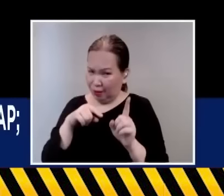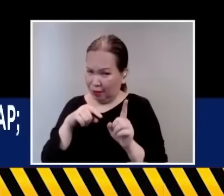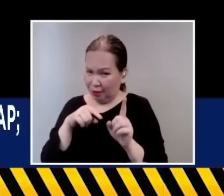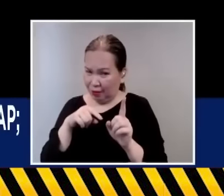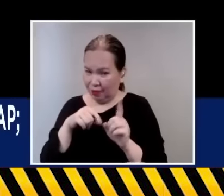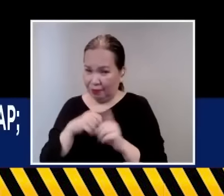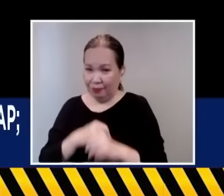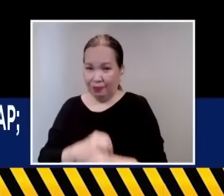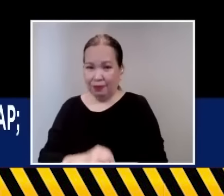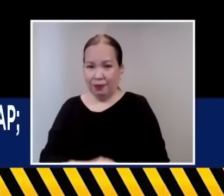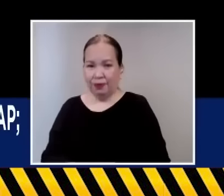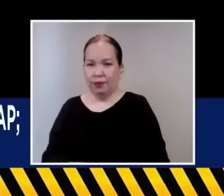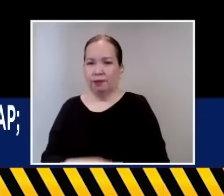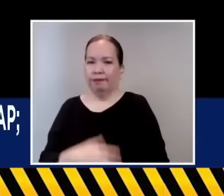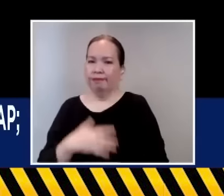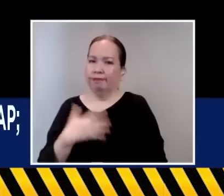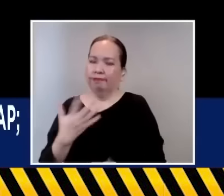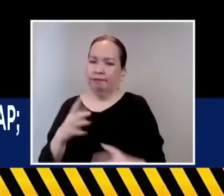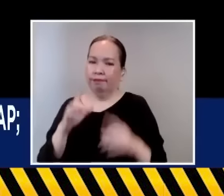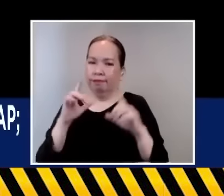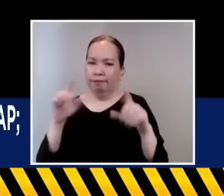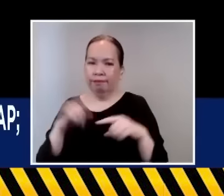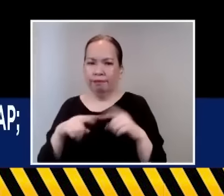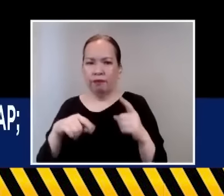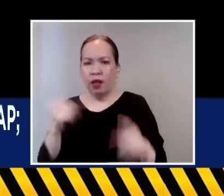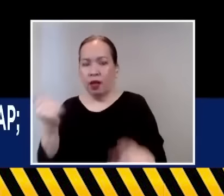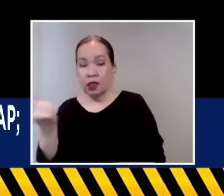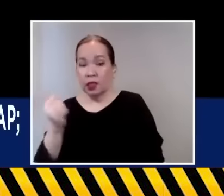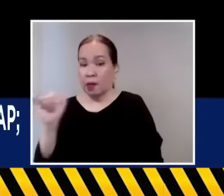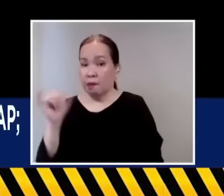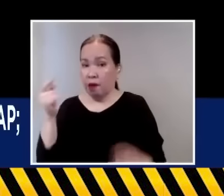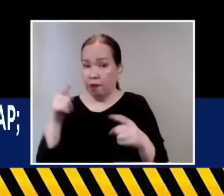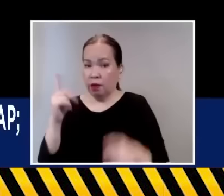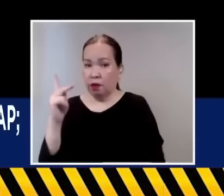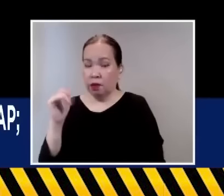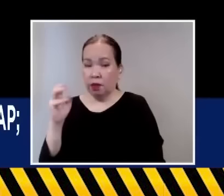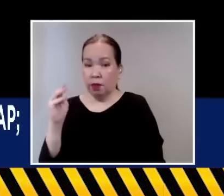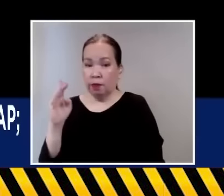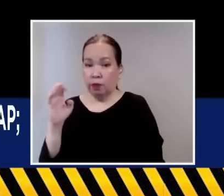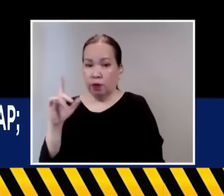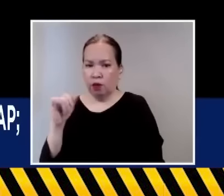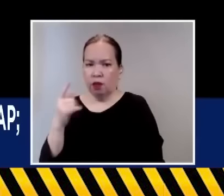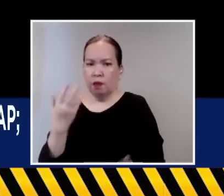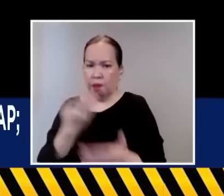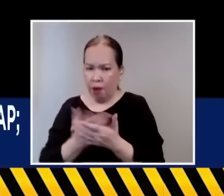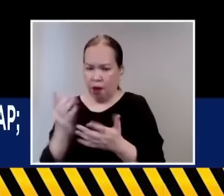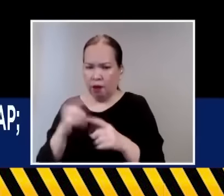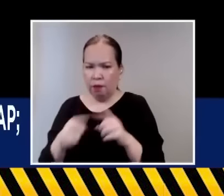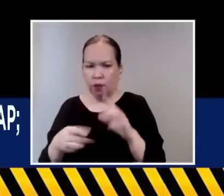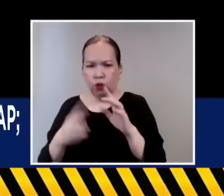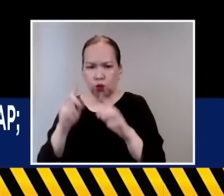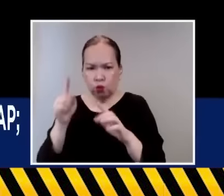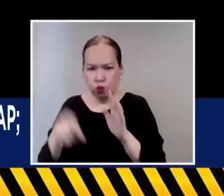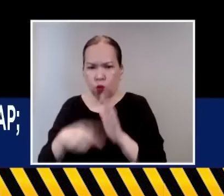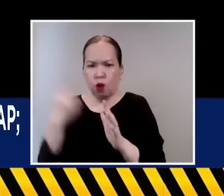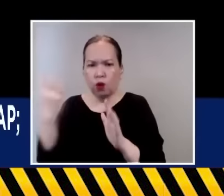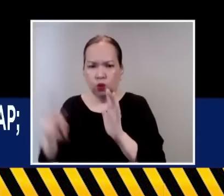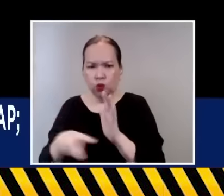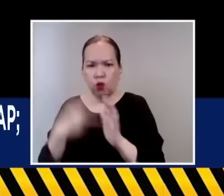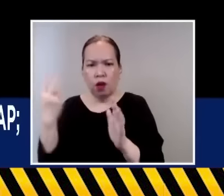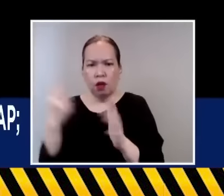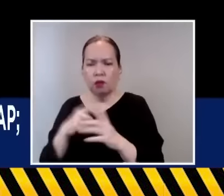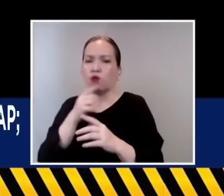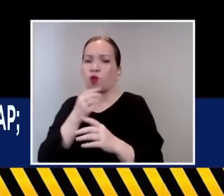Scam. Laking gulat naman ni Kimberly Lindong nang magdoble-doble ang kanyang transaksyon. Yes po, ayan po talaga yung order